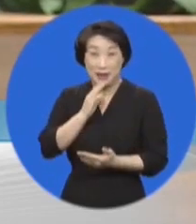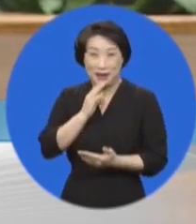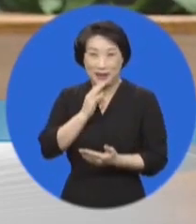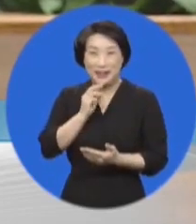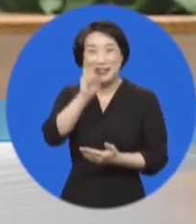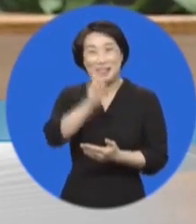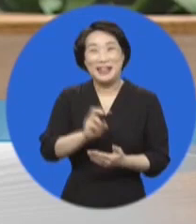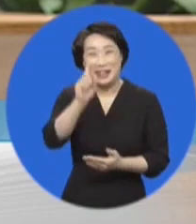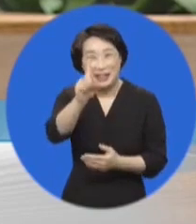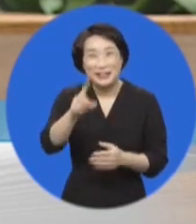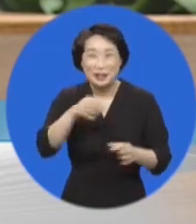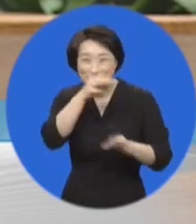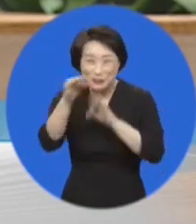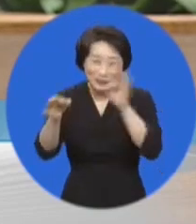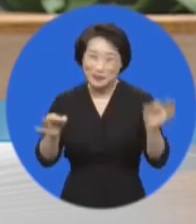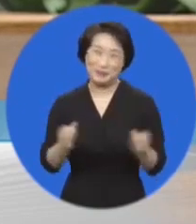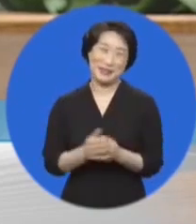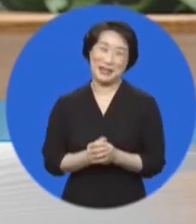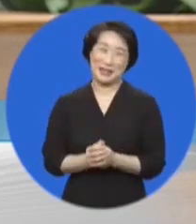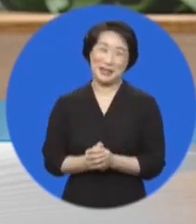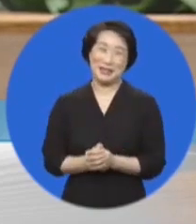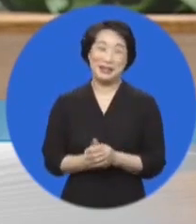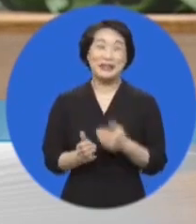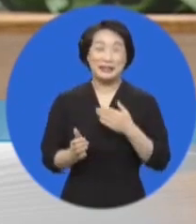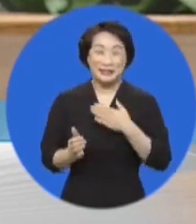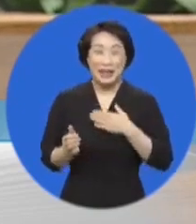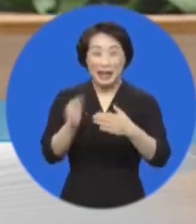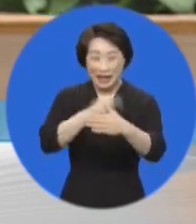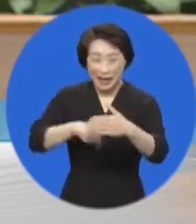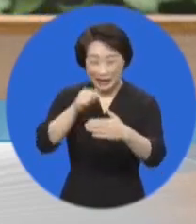찬양 하나 하고 넘어가요. 내 안 내